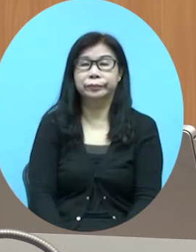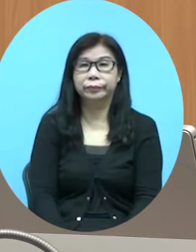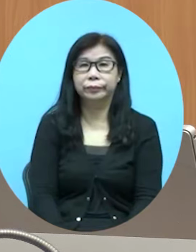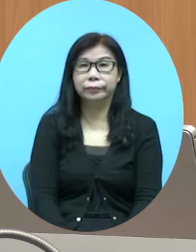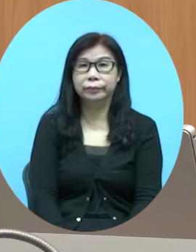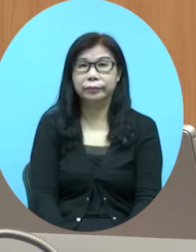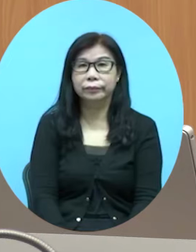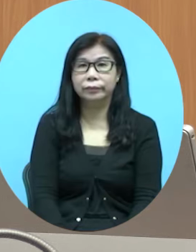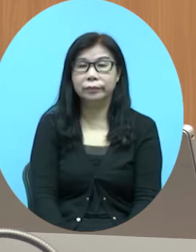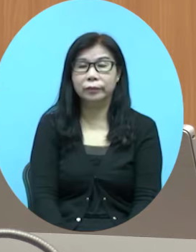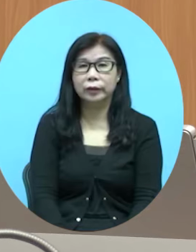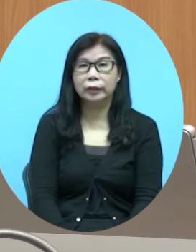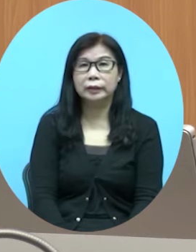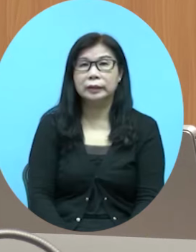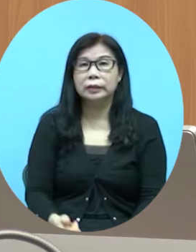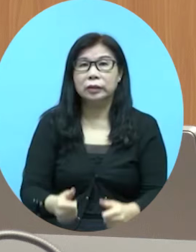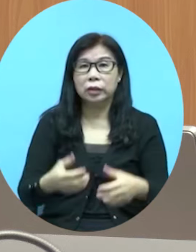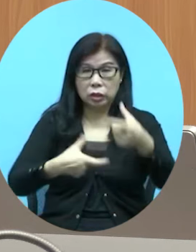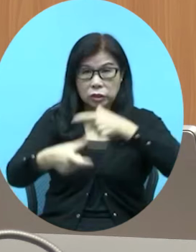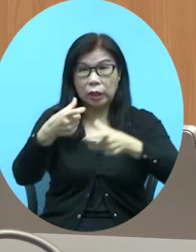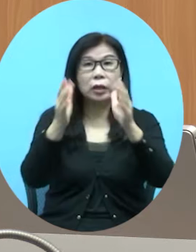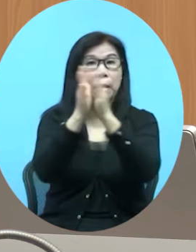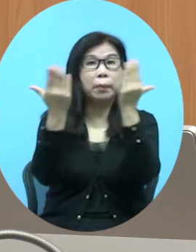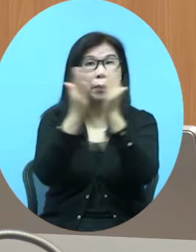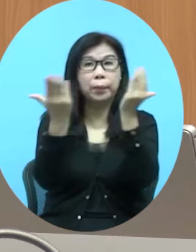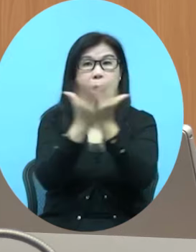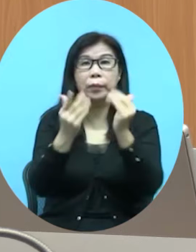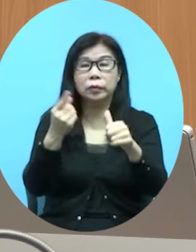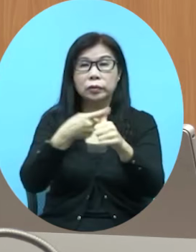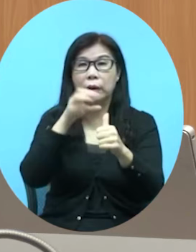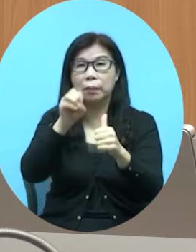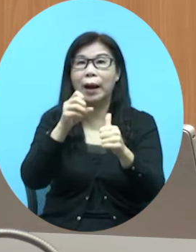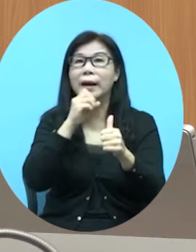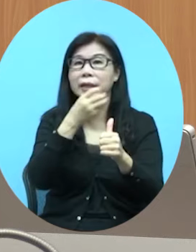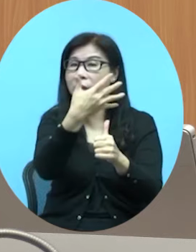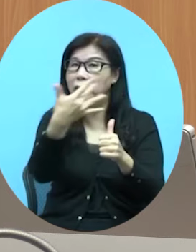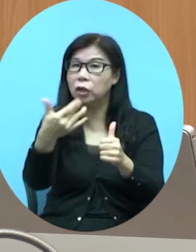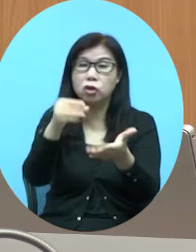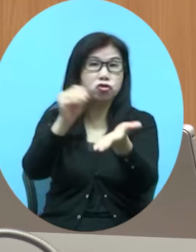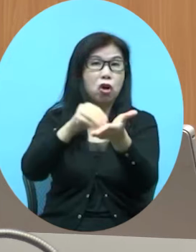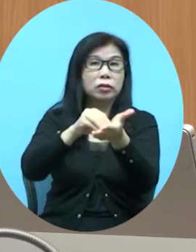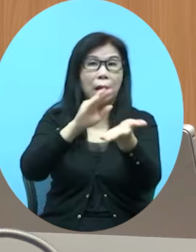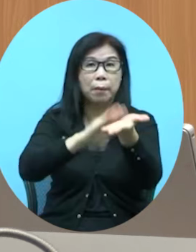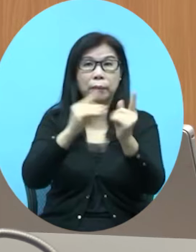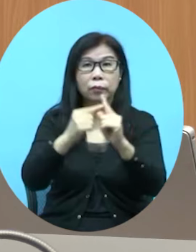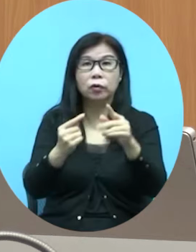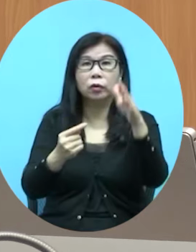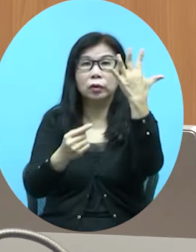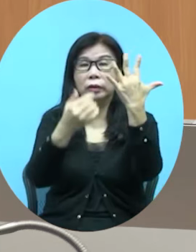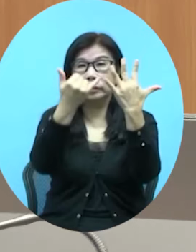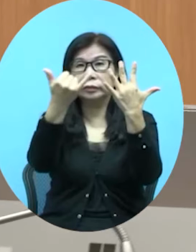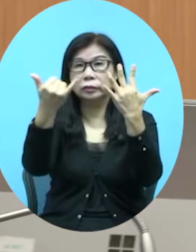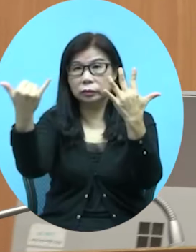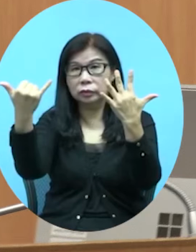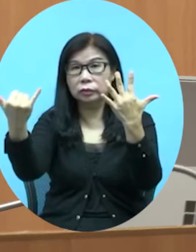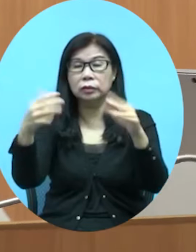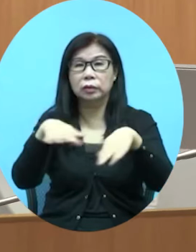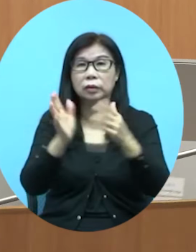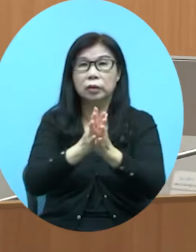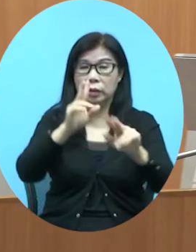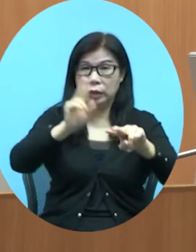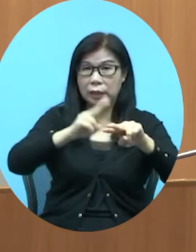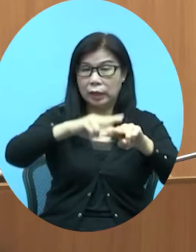上你好 经济日报首先想问一些案件就是刚才提到5666宗内